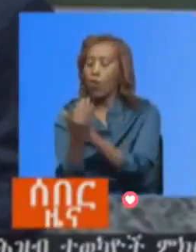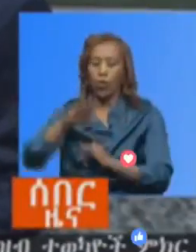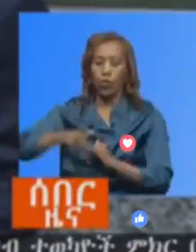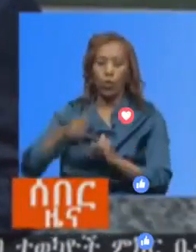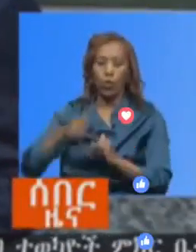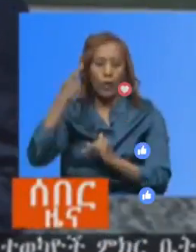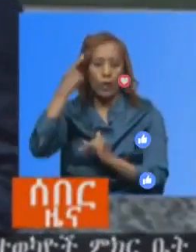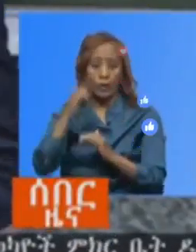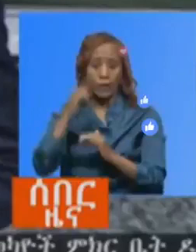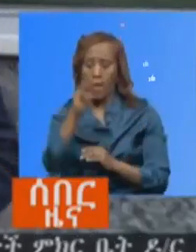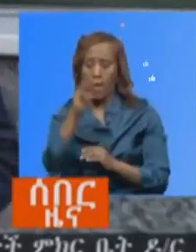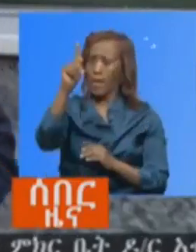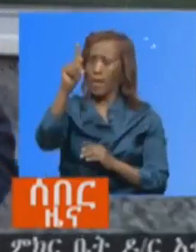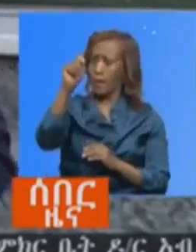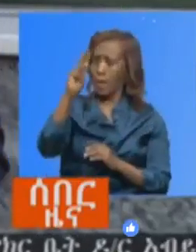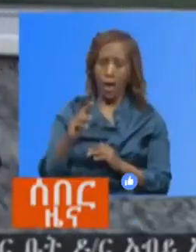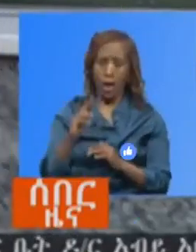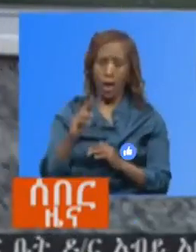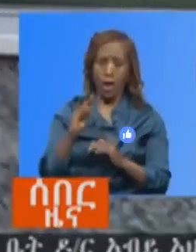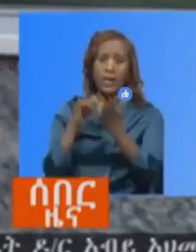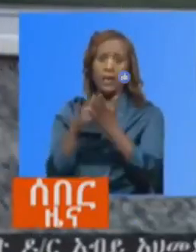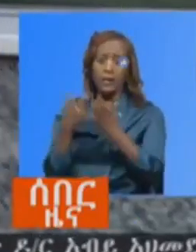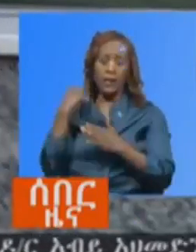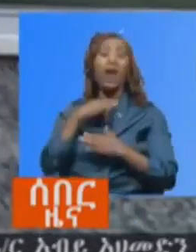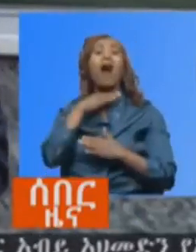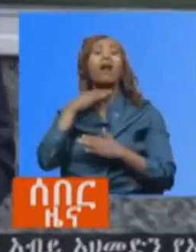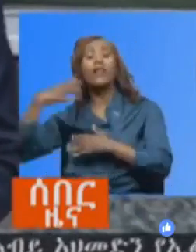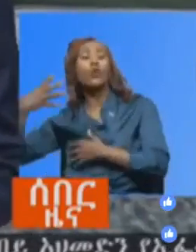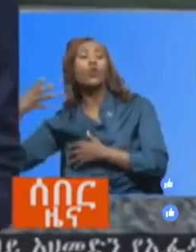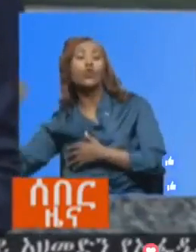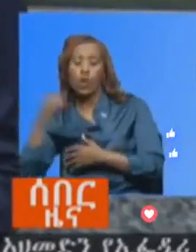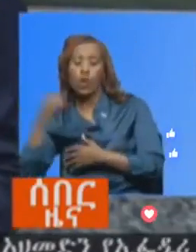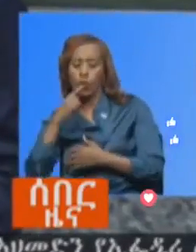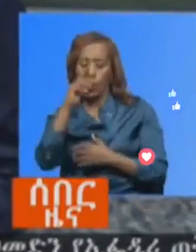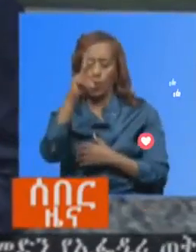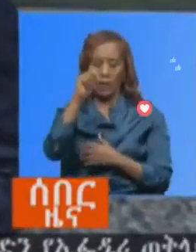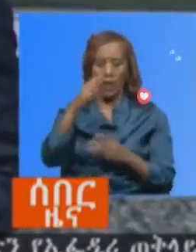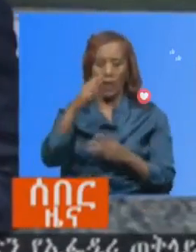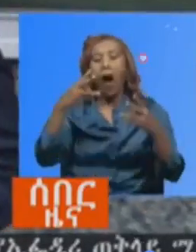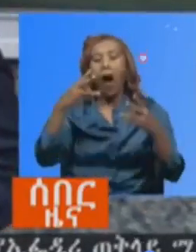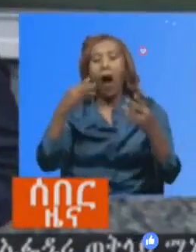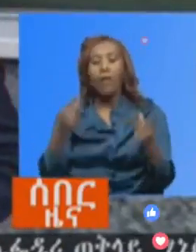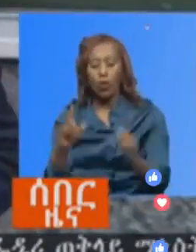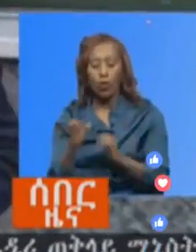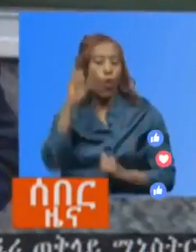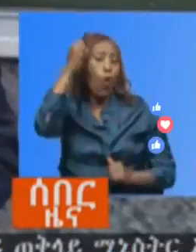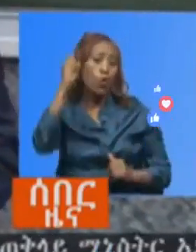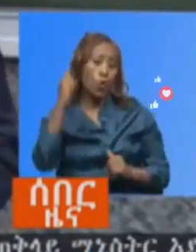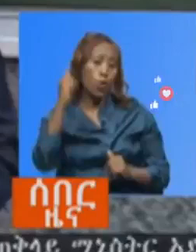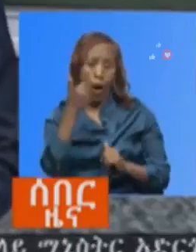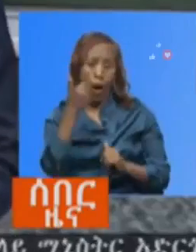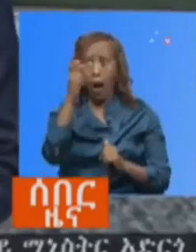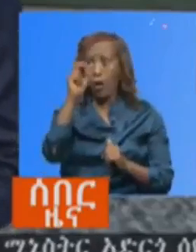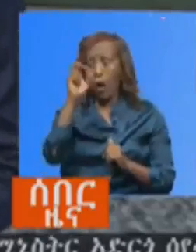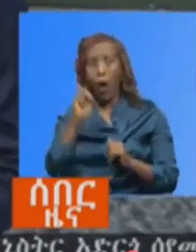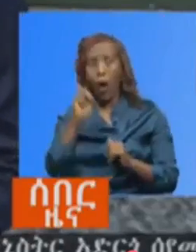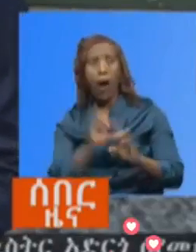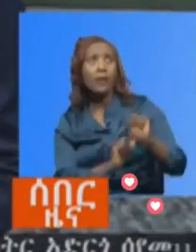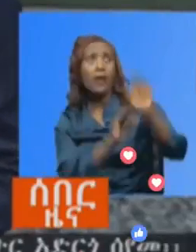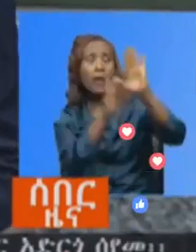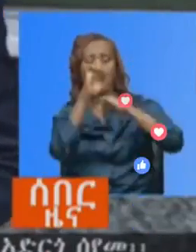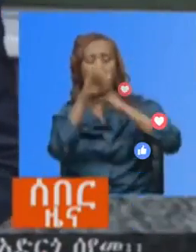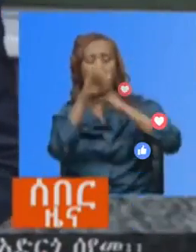ትግራዋይ በመተማ ከሀገሬ በፊት አንገቴን ውሰዱ ብሎ የመተማ አፈር ሆኗል። ኦሮሞው በአድዋ ተራሮች ላይ ስለ